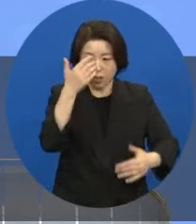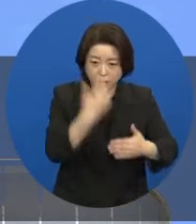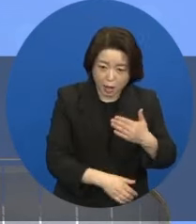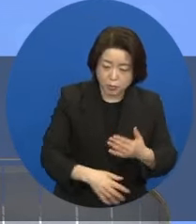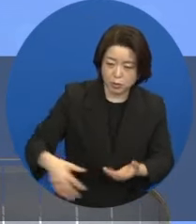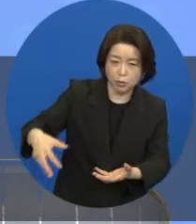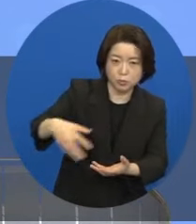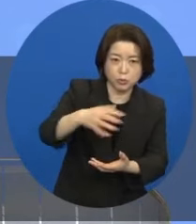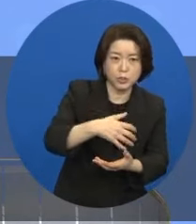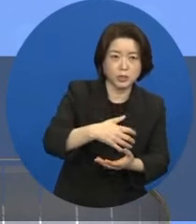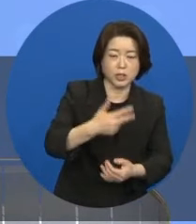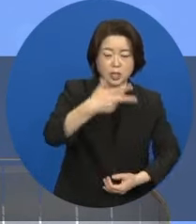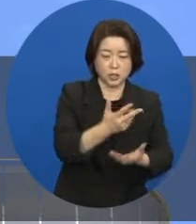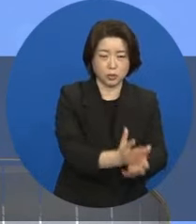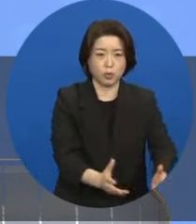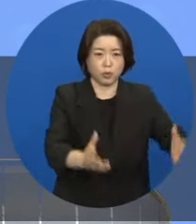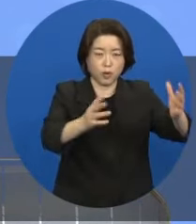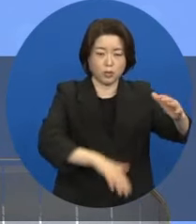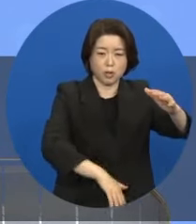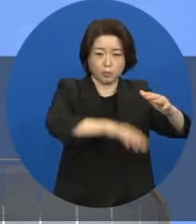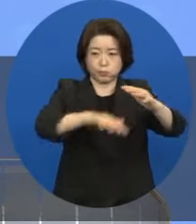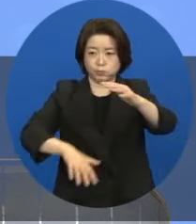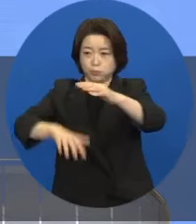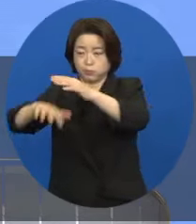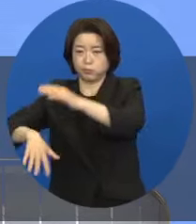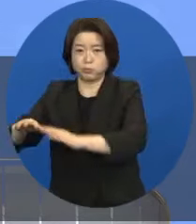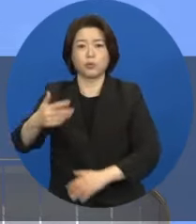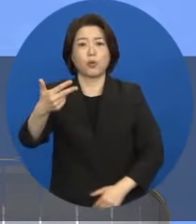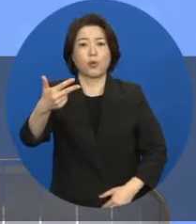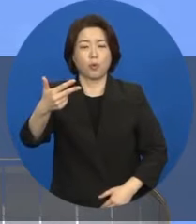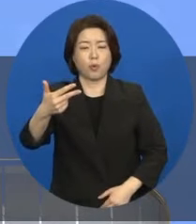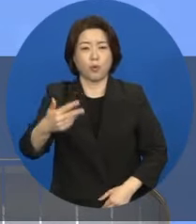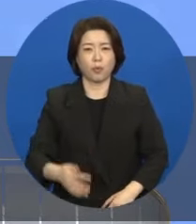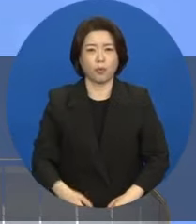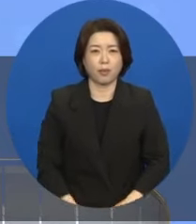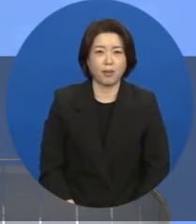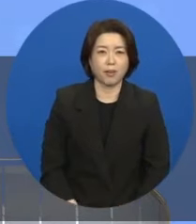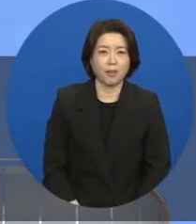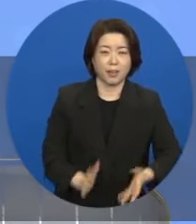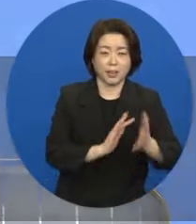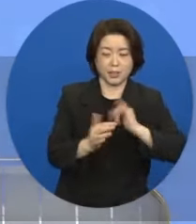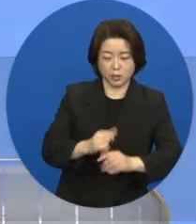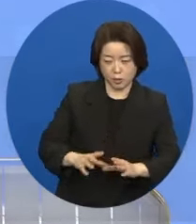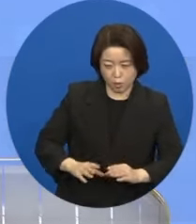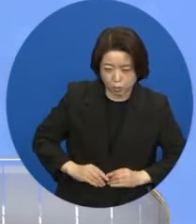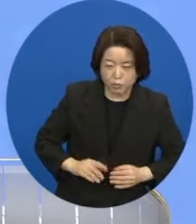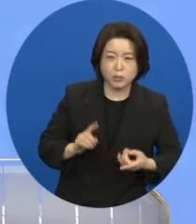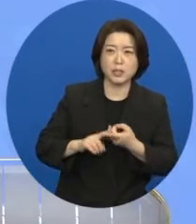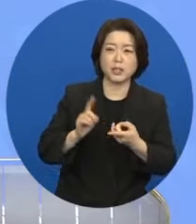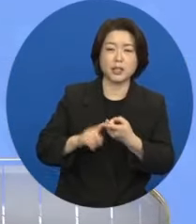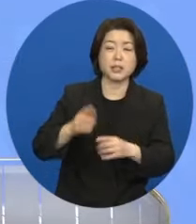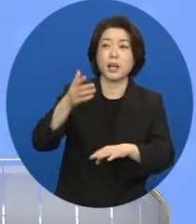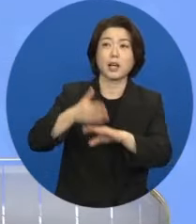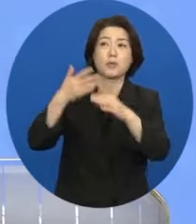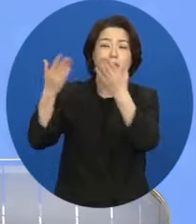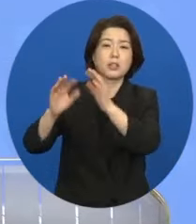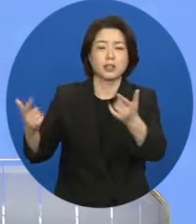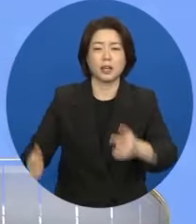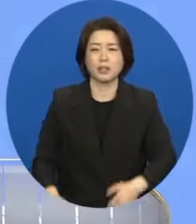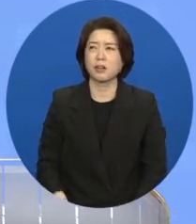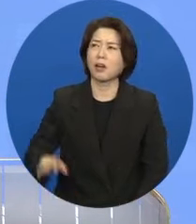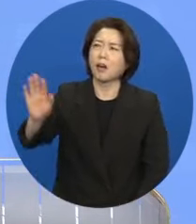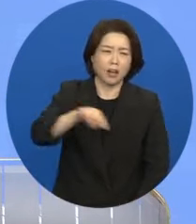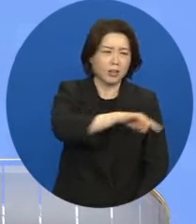광주리에 가득 찼다 자 여기서 예수님은 굶주림에 대해서 감사한게 아닙니다 어 주님 저들이